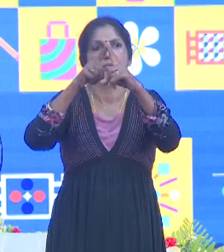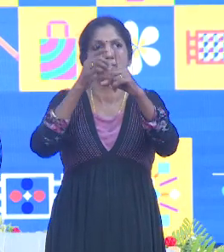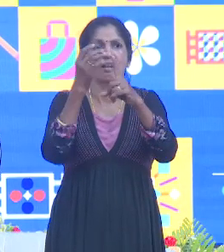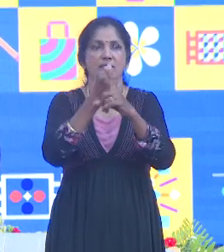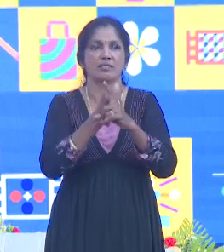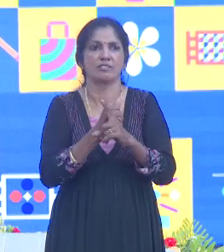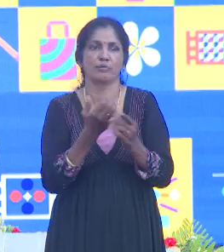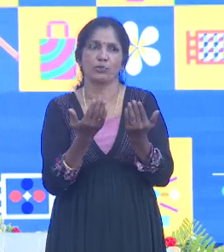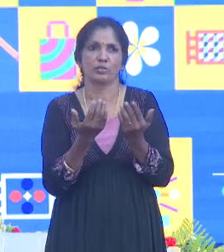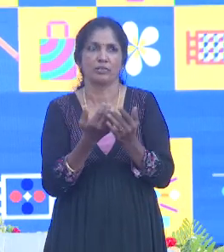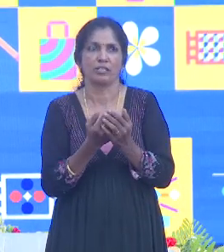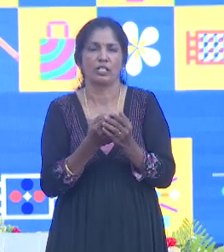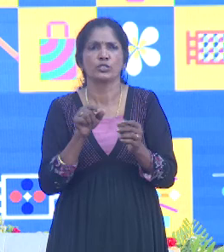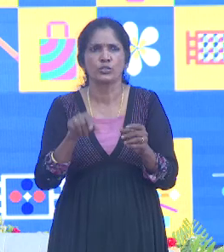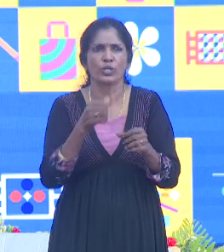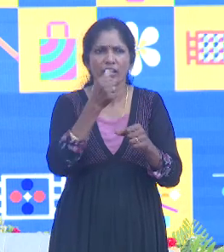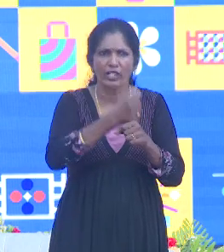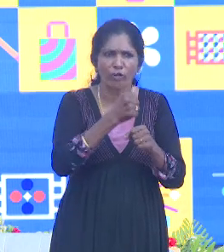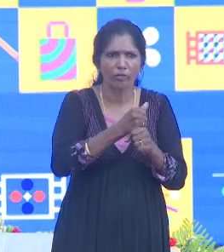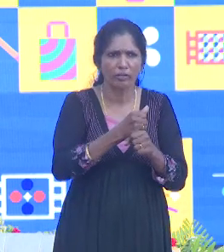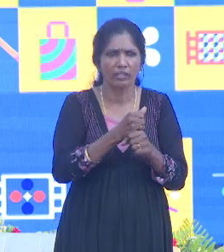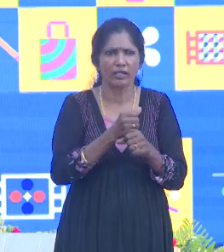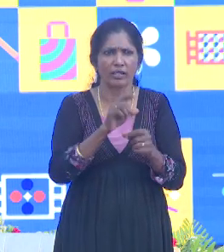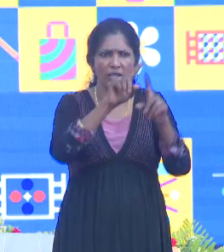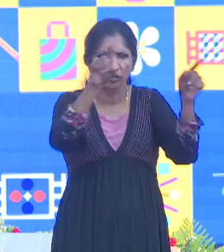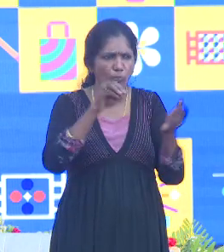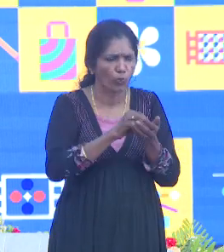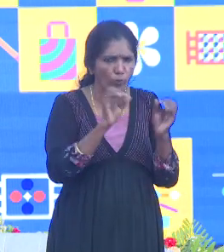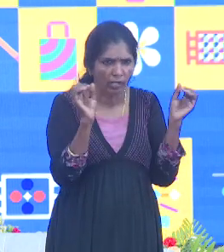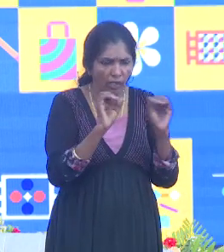അതുകൊണ്ട് ഗവൺമെൻറ്റിൻ്റെ മുമ്പിൽ ഭൂരഹിതർക്ക് ഭൂമി കൊടുക്കുന്നതിനുള്ള നടപടിക്രമങ്ങൾ,